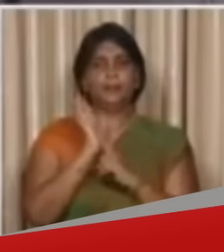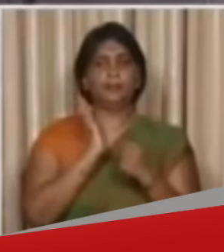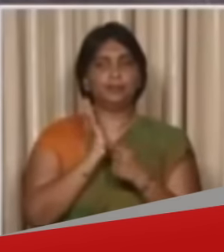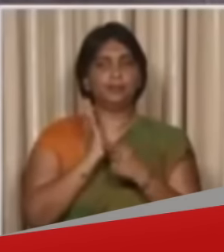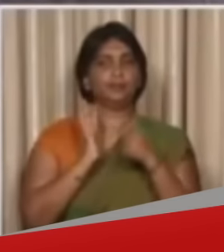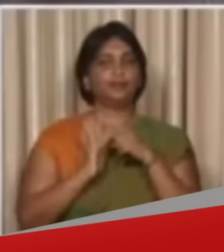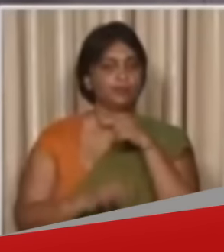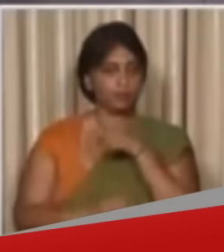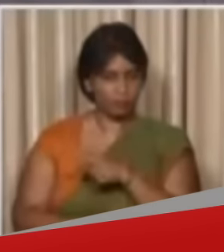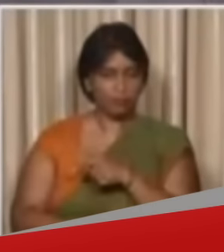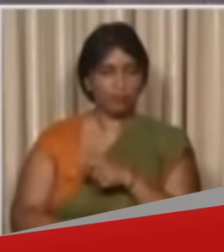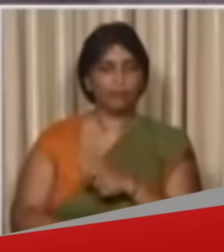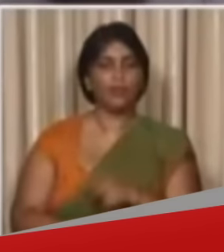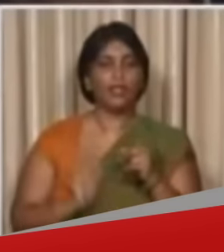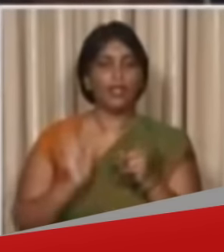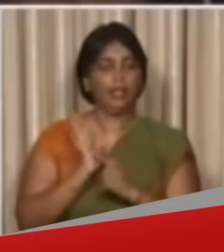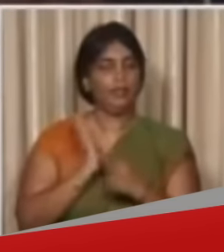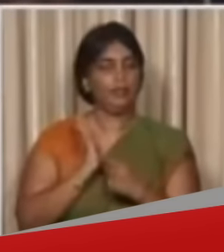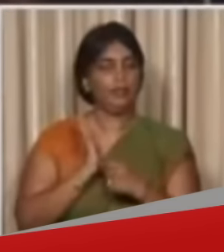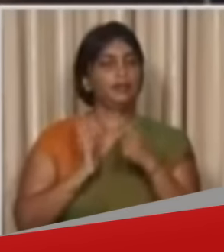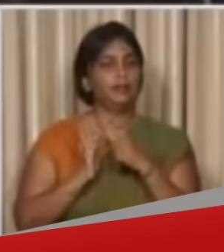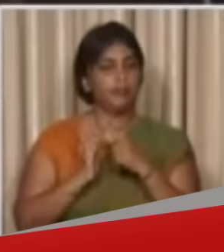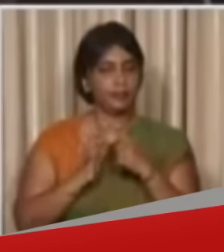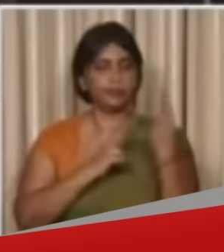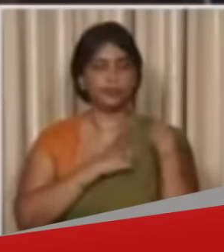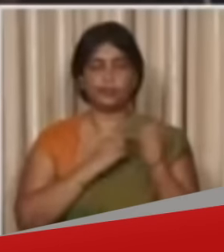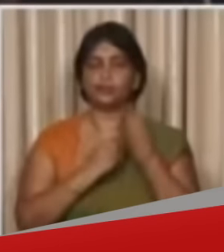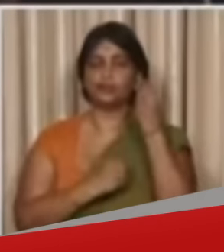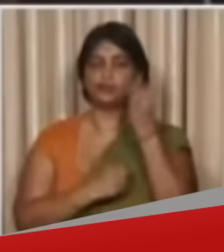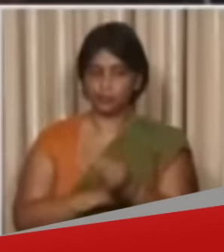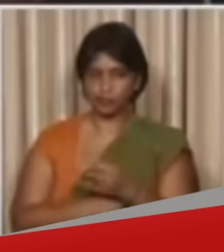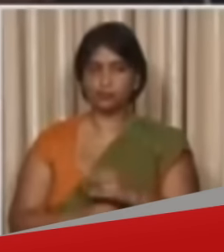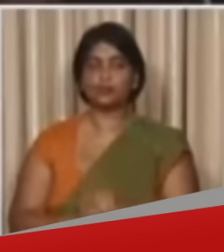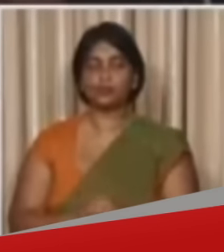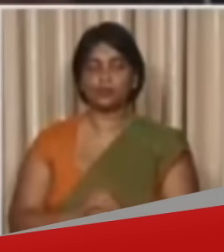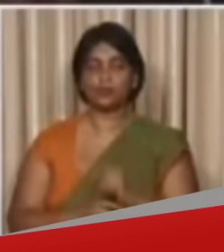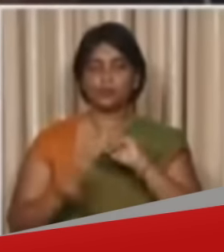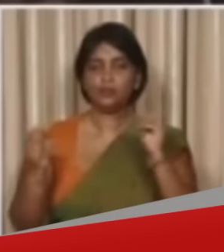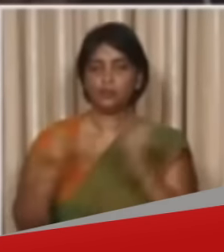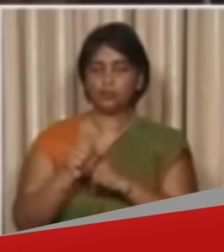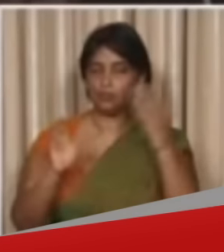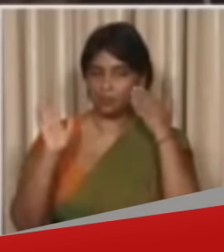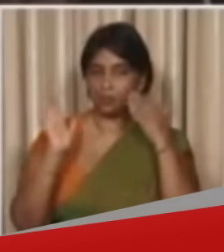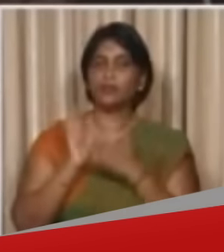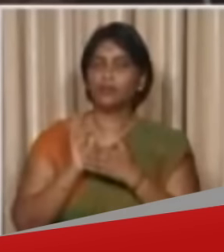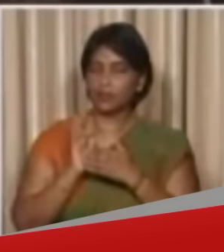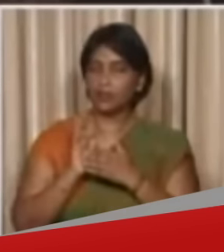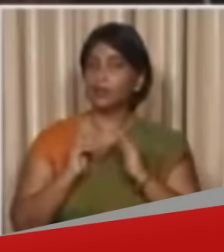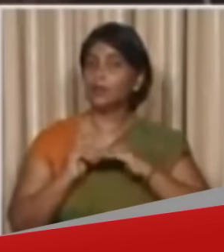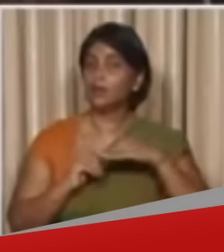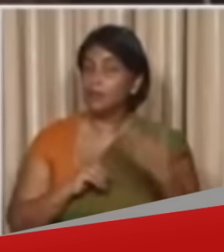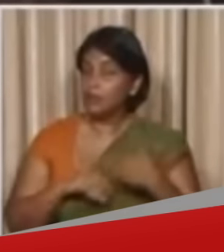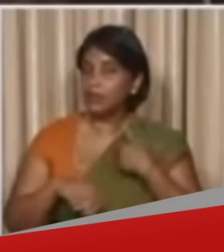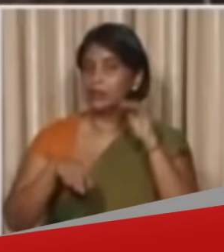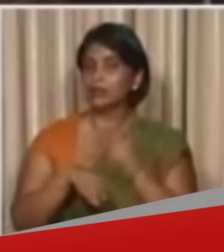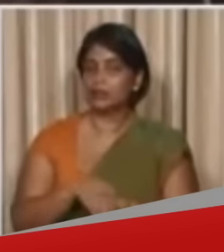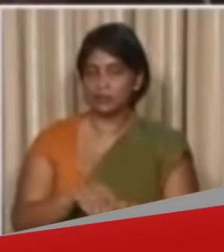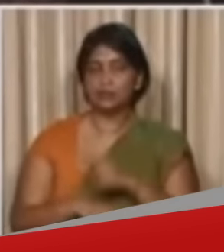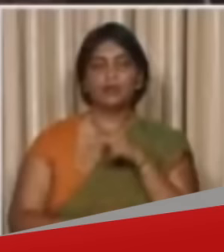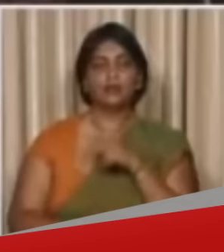කියලා. LTT එකට මේක පවරනවා මේ වවුනතිව් පොලිස් නිලධාරීන් දෙන්නගේ ඝාතනය. හැබැයි පසුව හෙළිවෙනවා